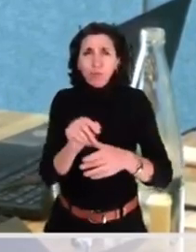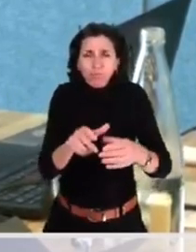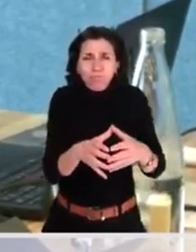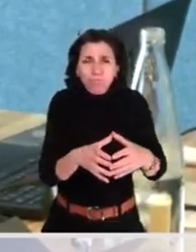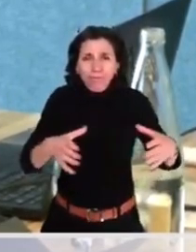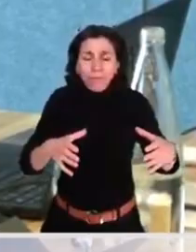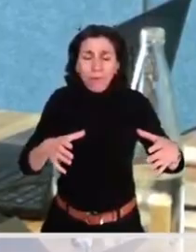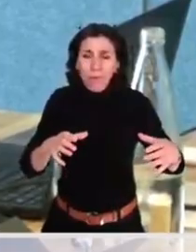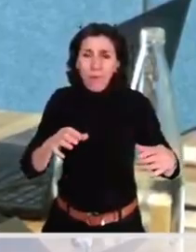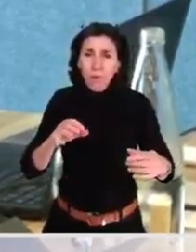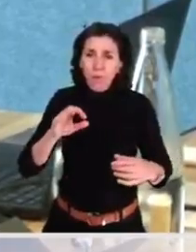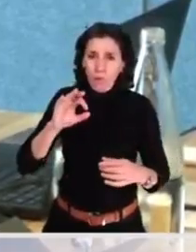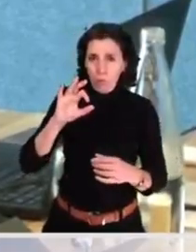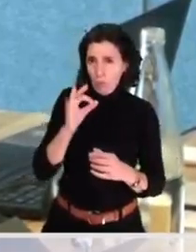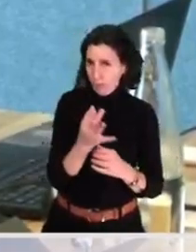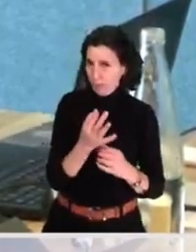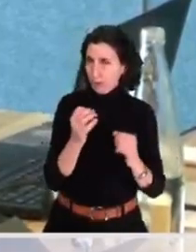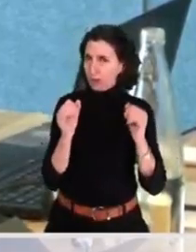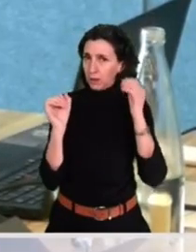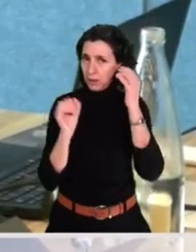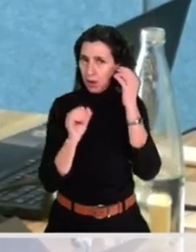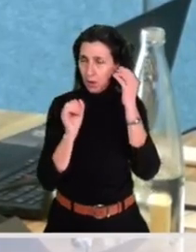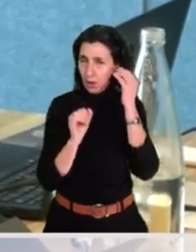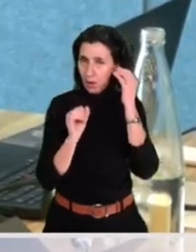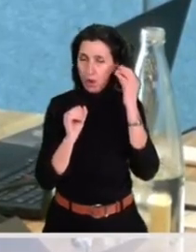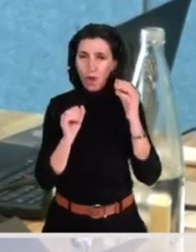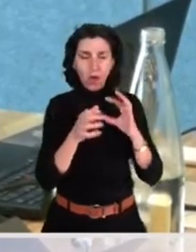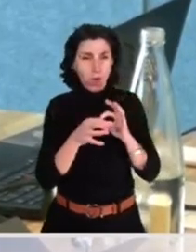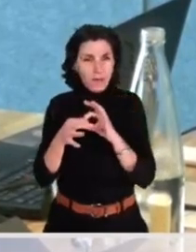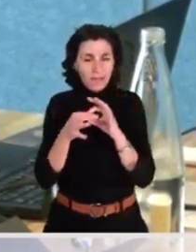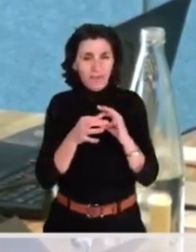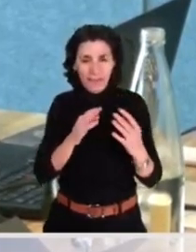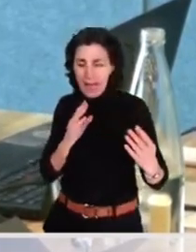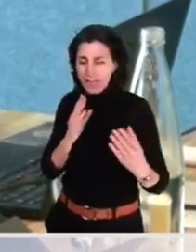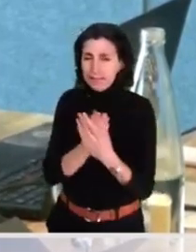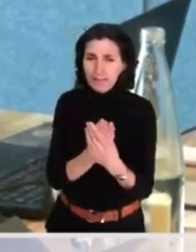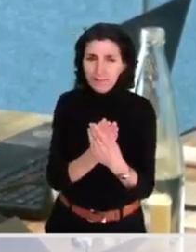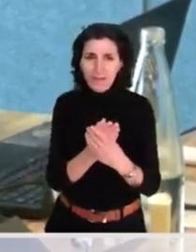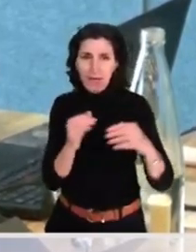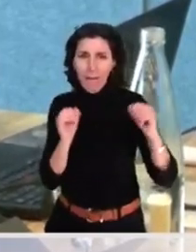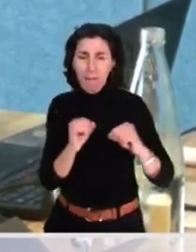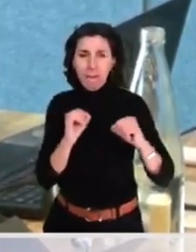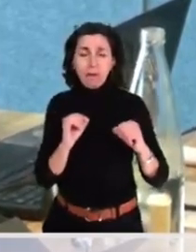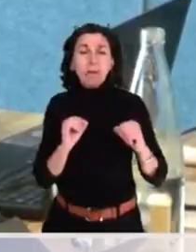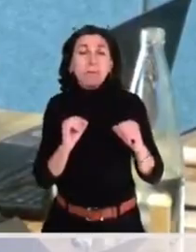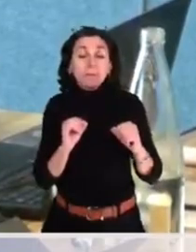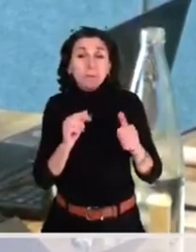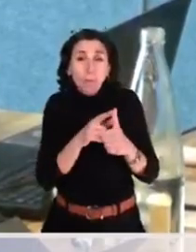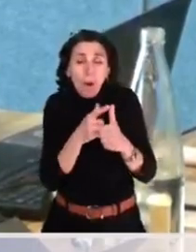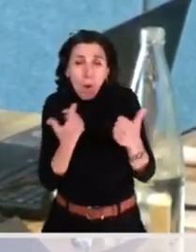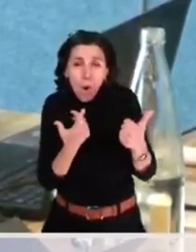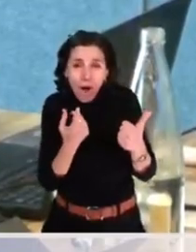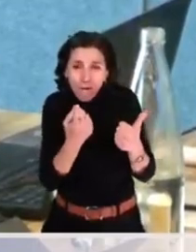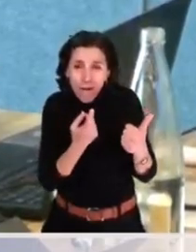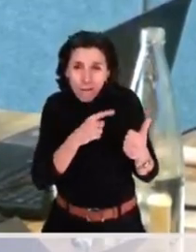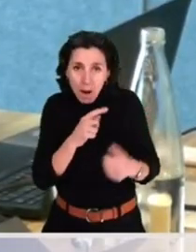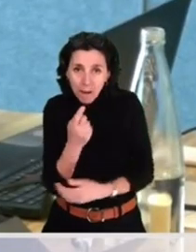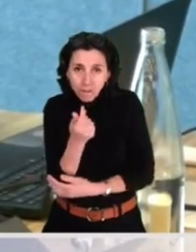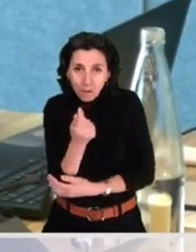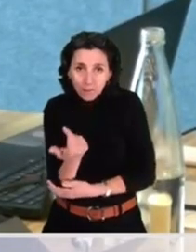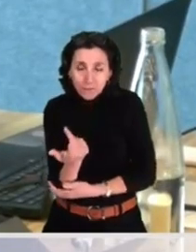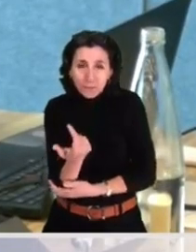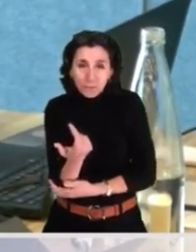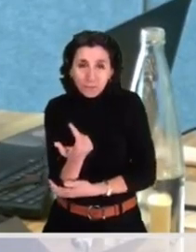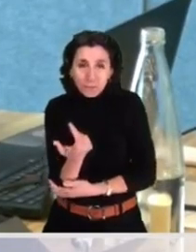préserver la capacité à agir de la collectivité, mais la première capacité à agir de la collectivité, c'est les finances. Parce que